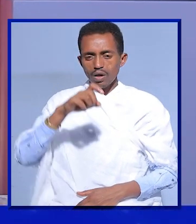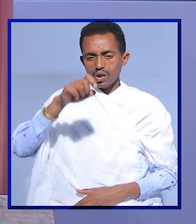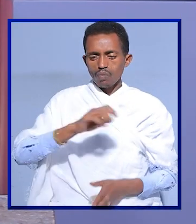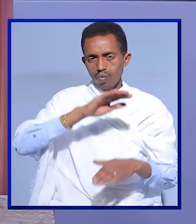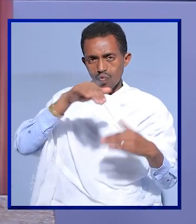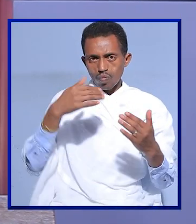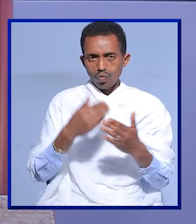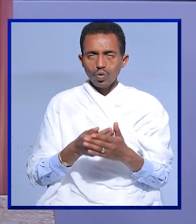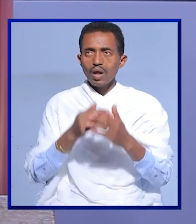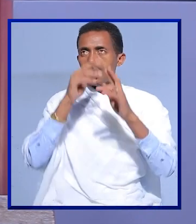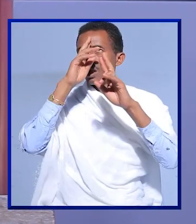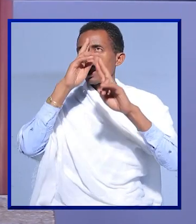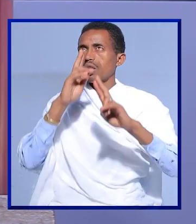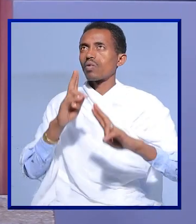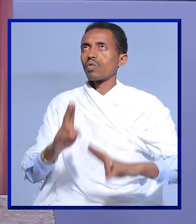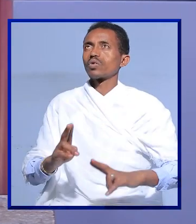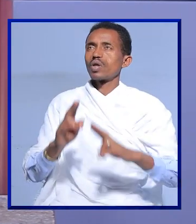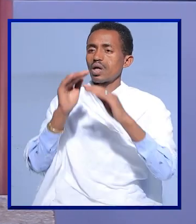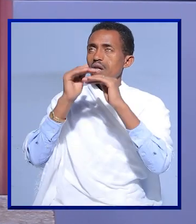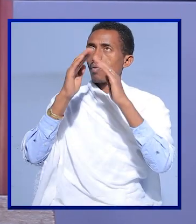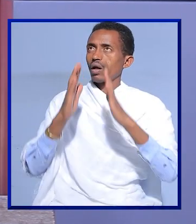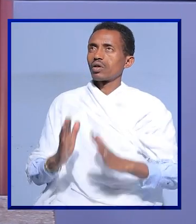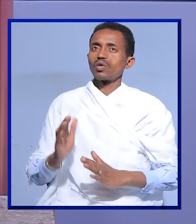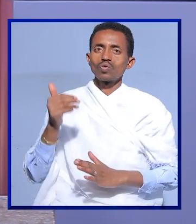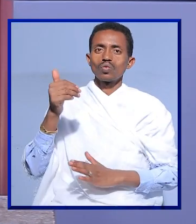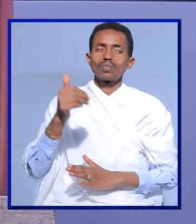የሚገባውን ለክብሩ፣ ለአምላክነቱ፣